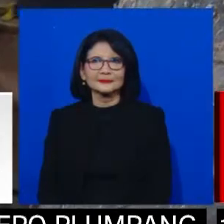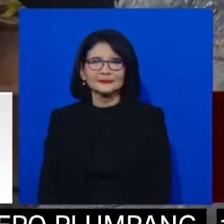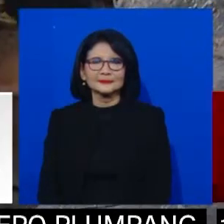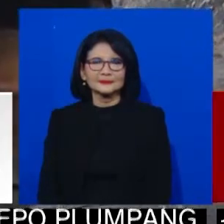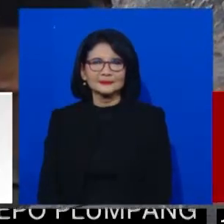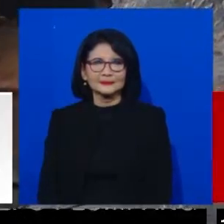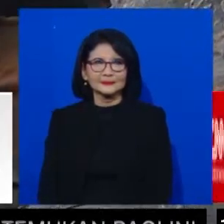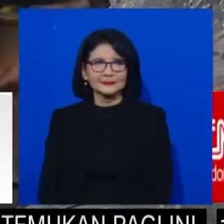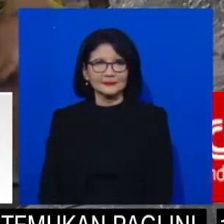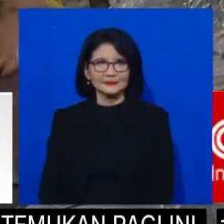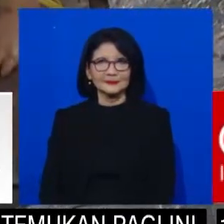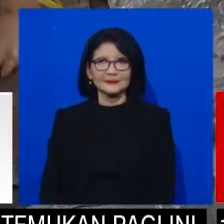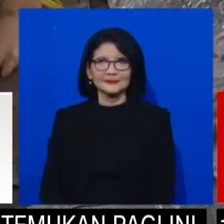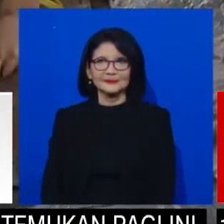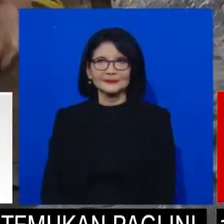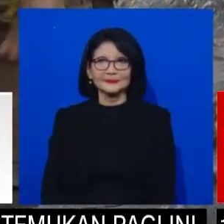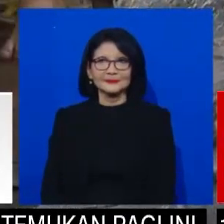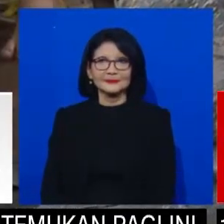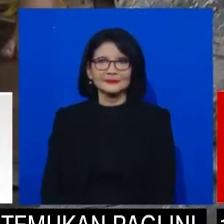Gak apa-apa, aman.